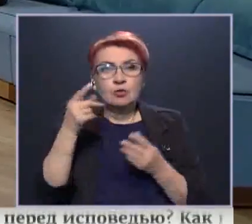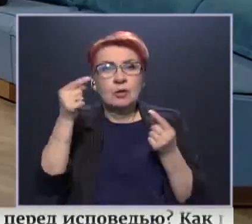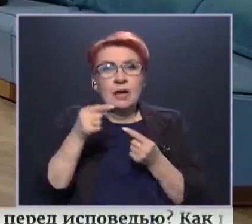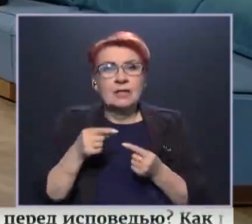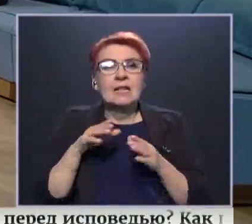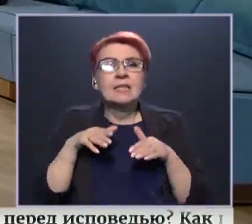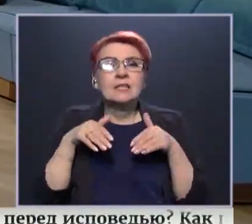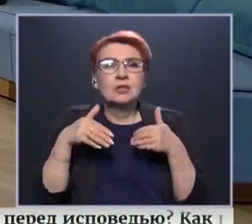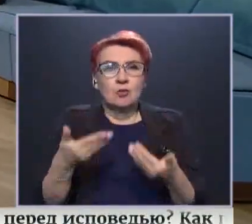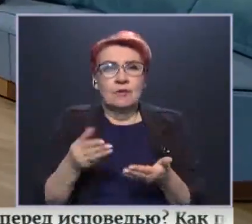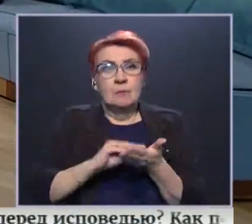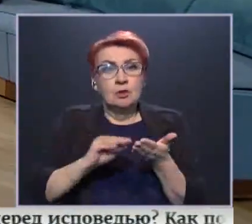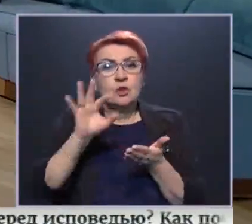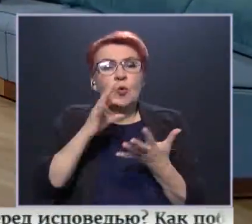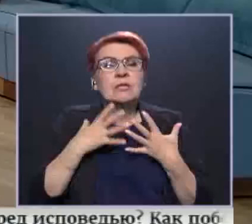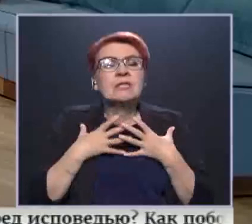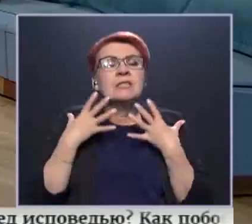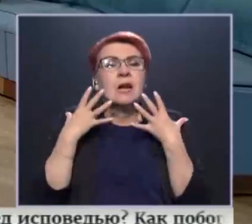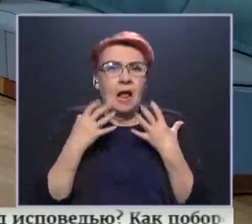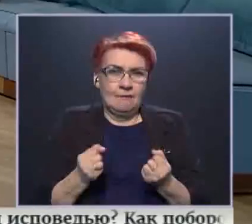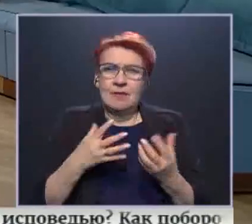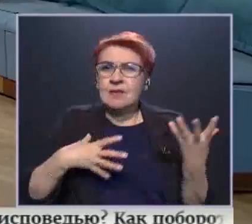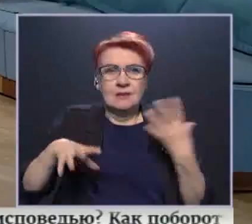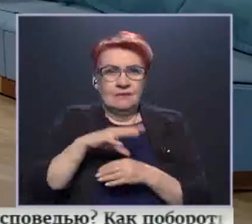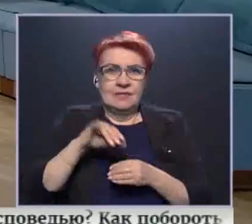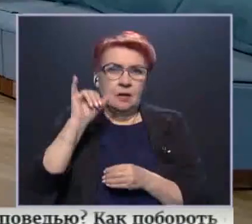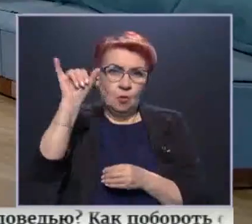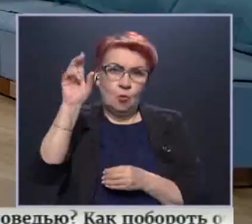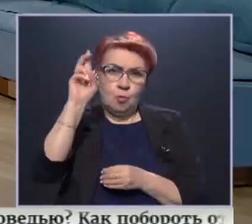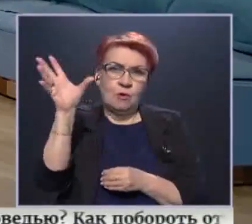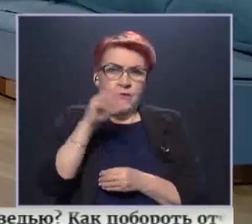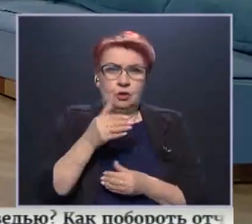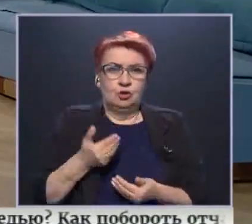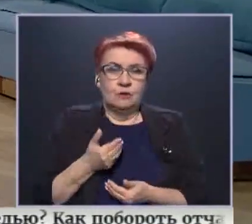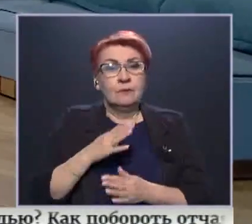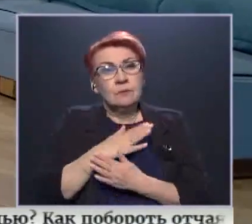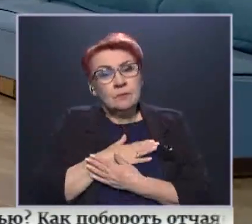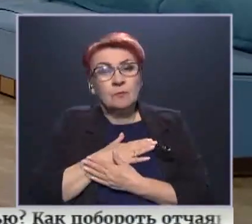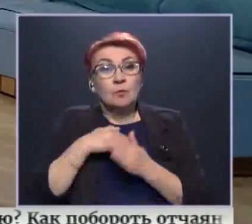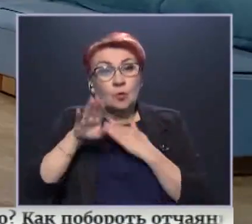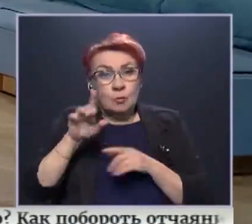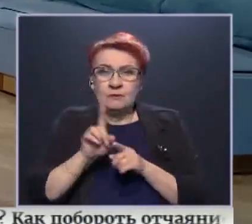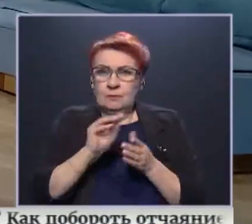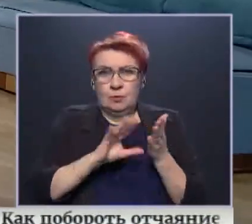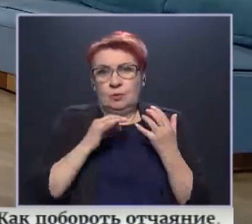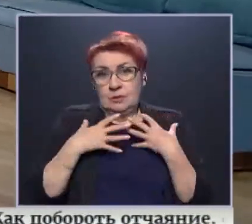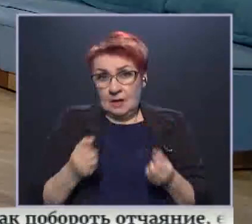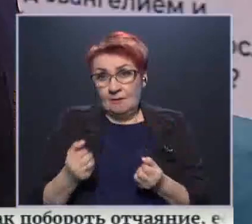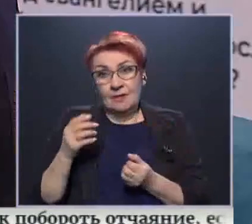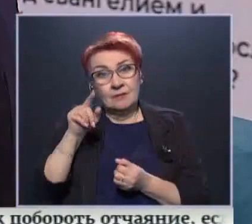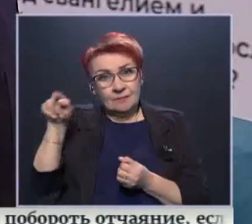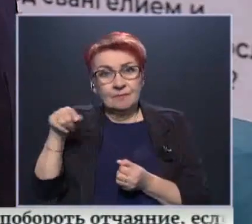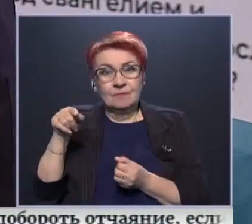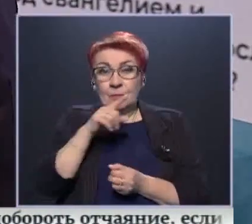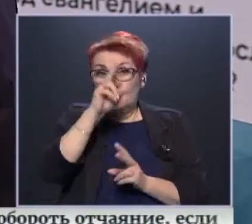совет, пишите о здравии. У Бога все живы. Григорий. Здравствуйте, батюшка. Я не знаю, крещен